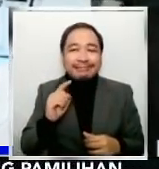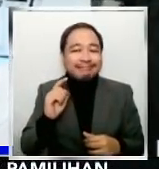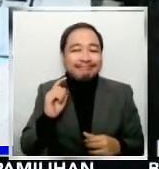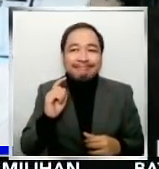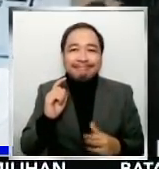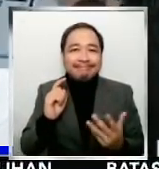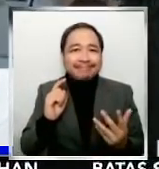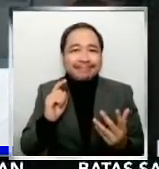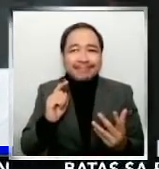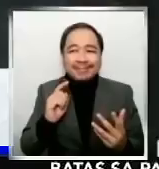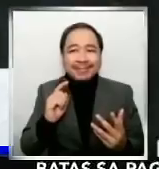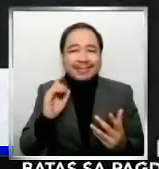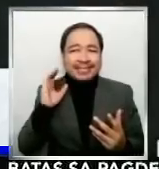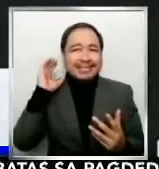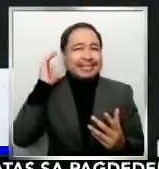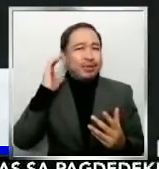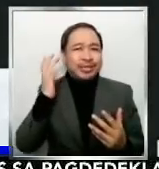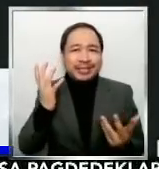namang ugok na